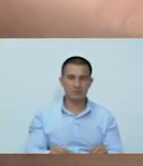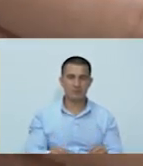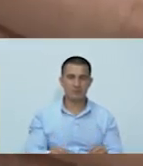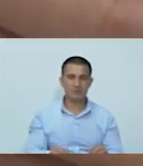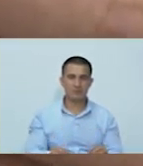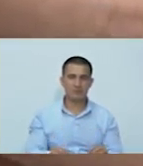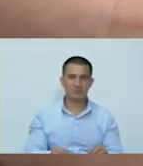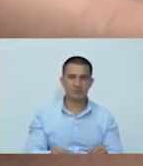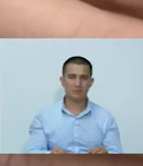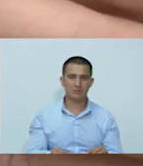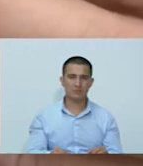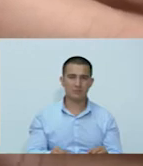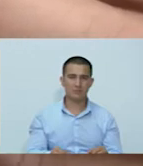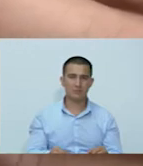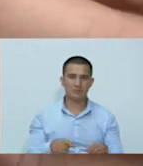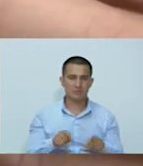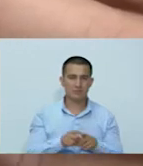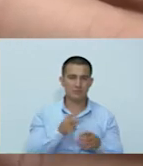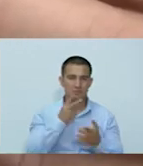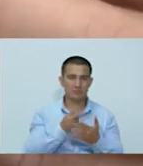Mana bu ko'rinishda.